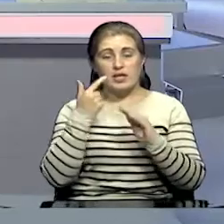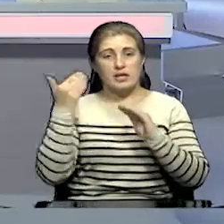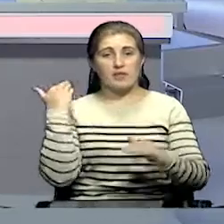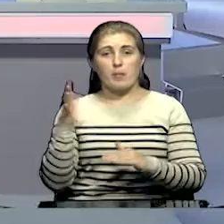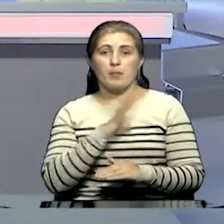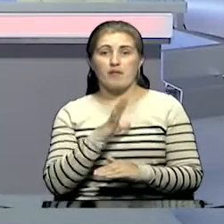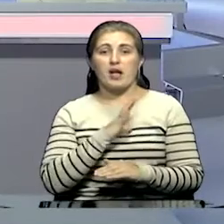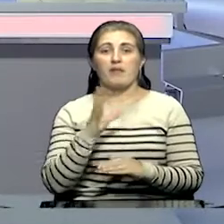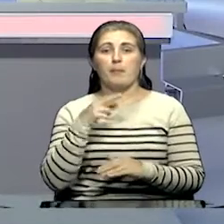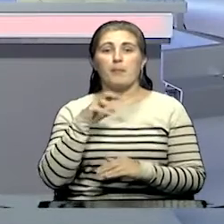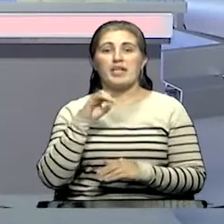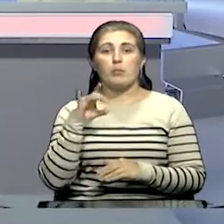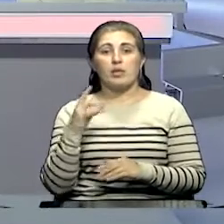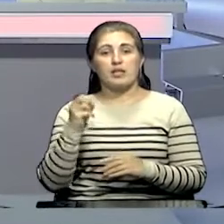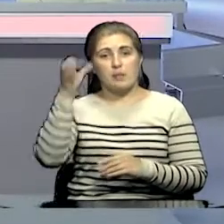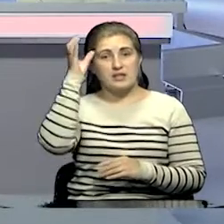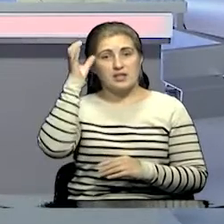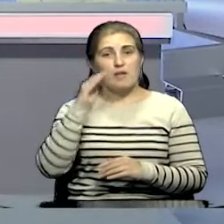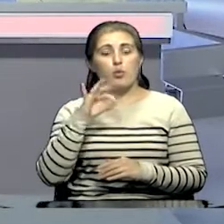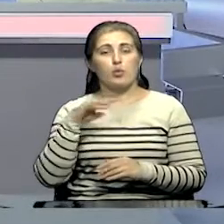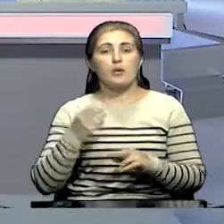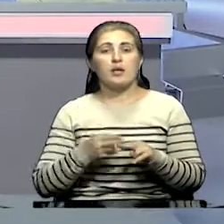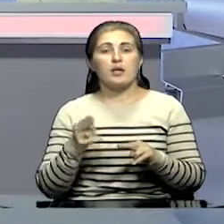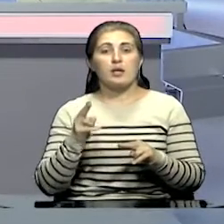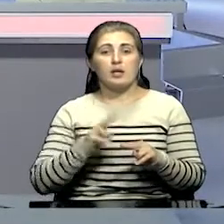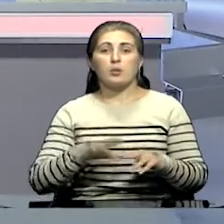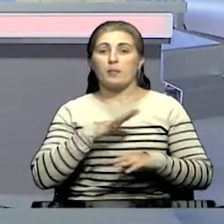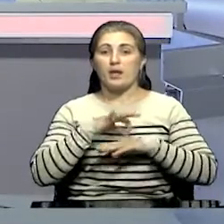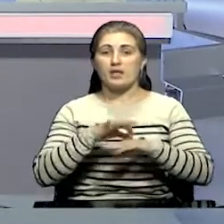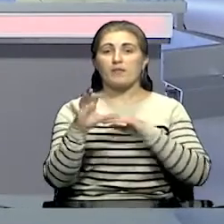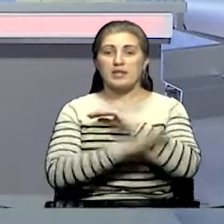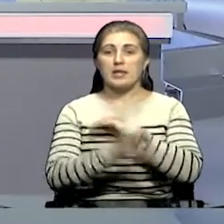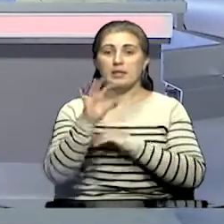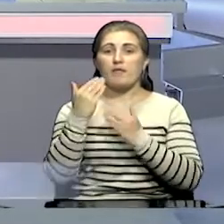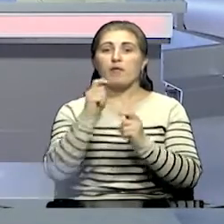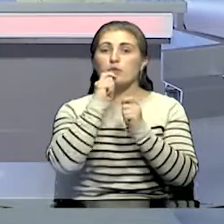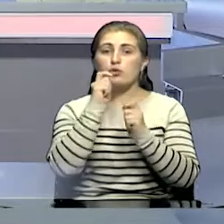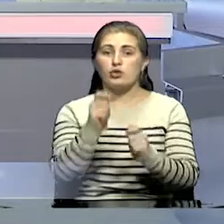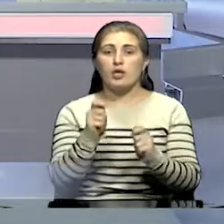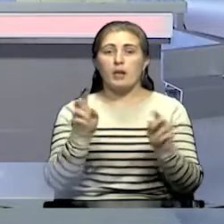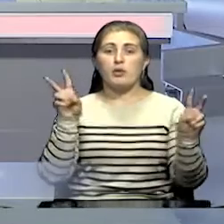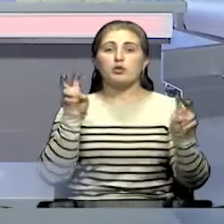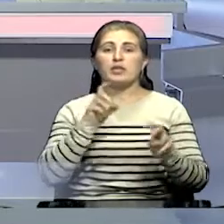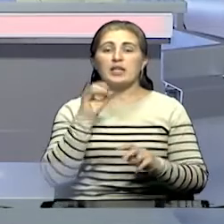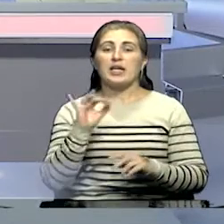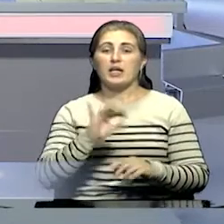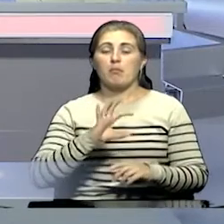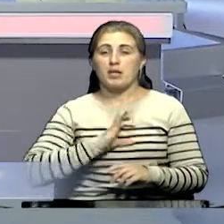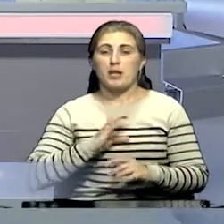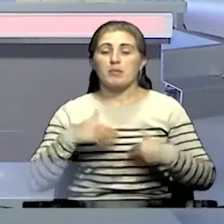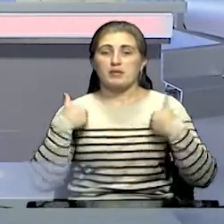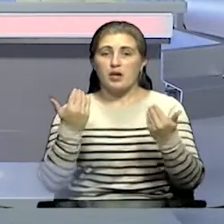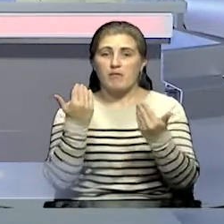петербурге на образовательном форуме который проходил в конце октября вам вручили почетный знак и медаль поздравляем вас